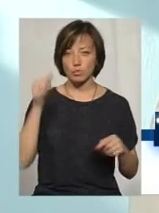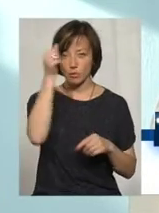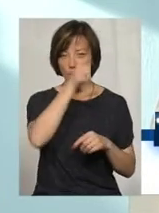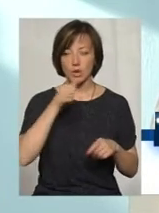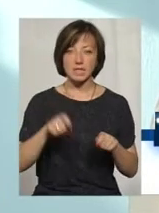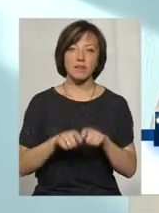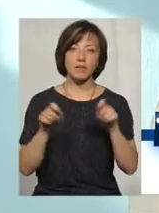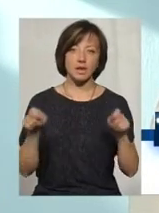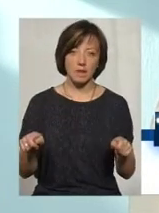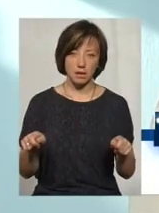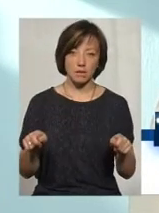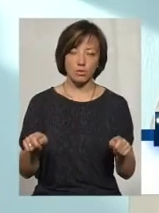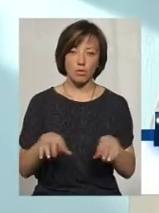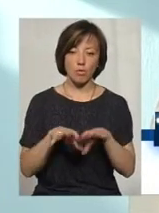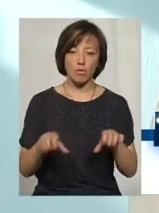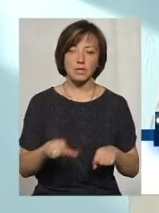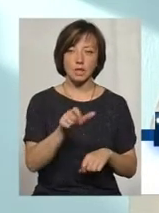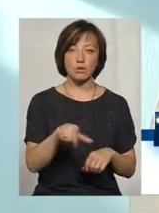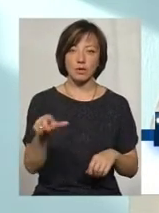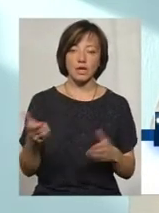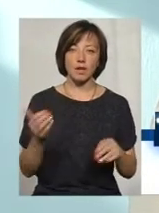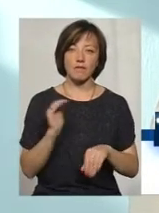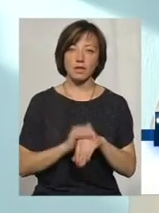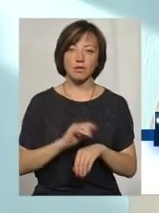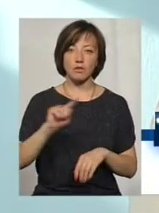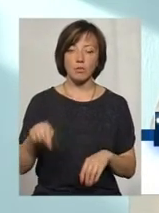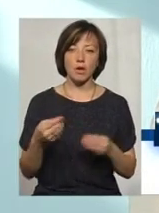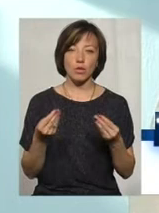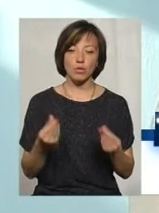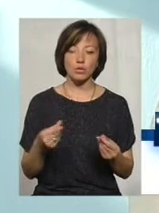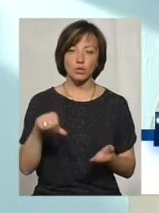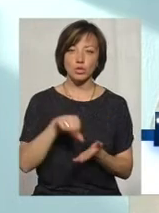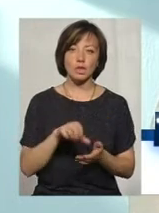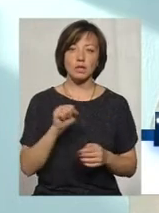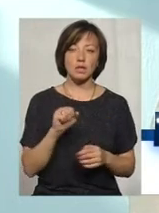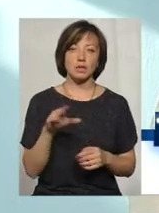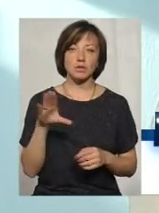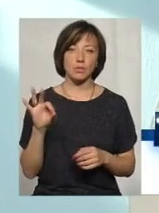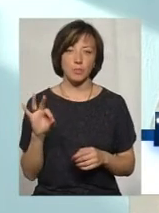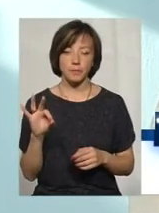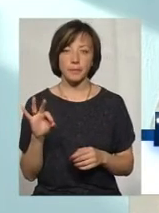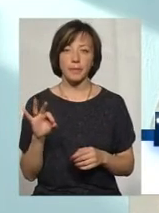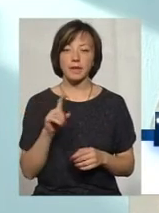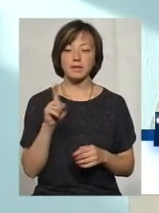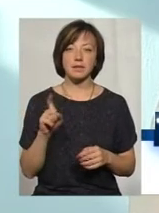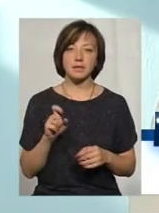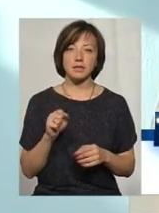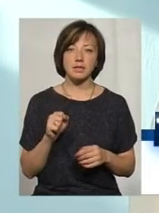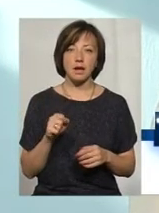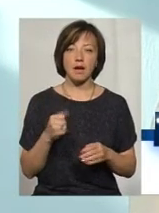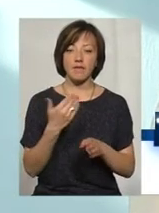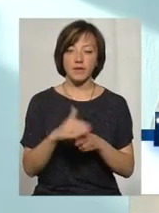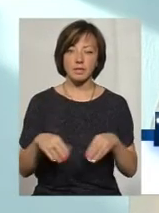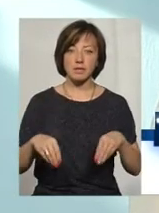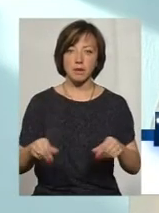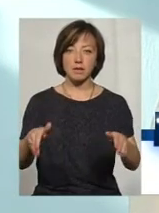викрито посадовців, які фактично вимагали грошові кошти з учасника антитерористичної операції за виділення земельної ділянки.